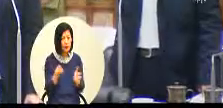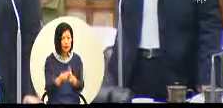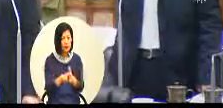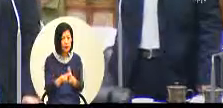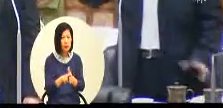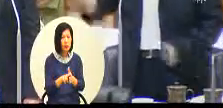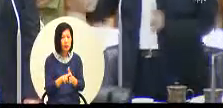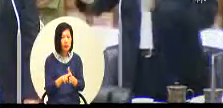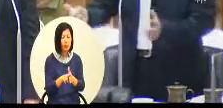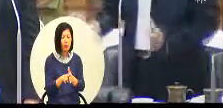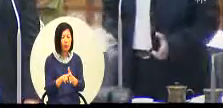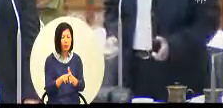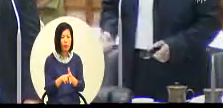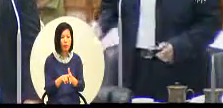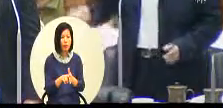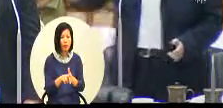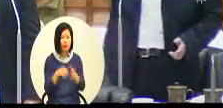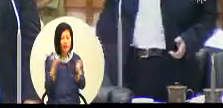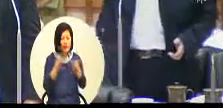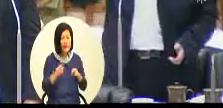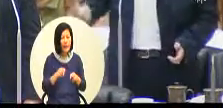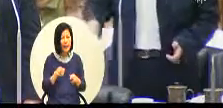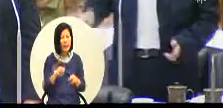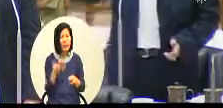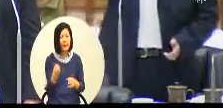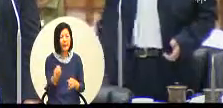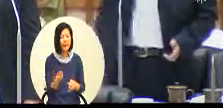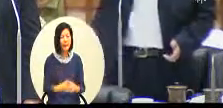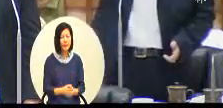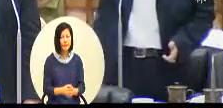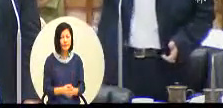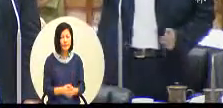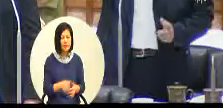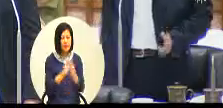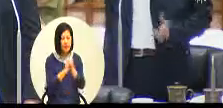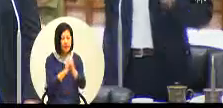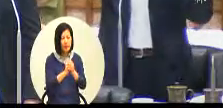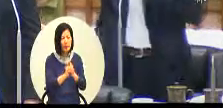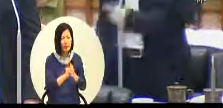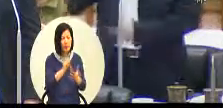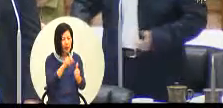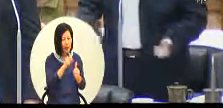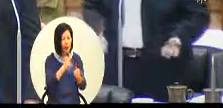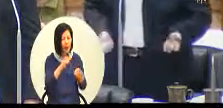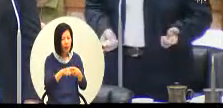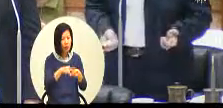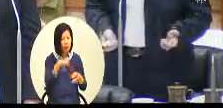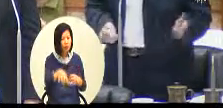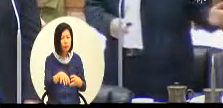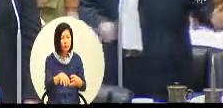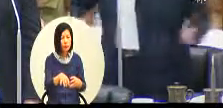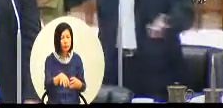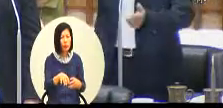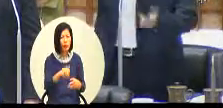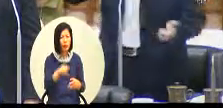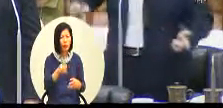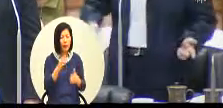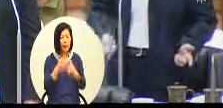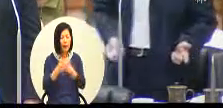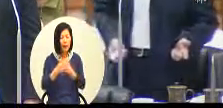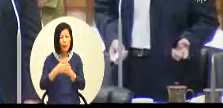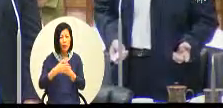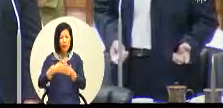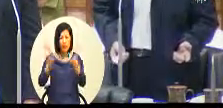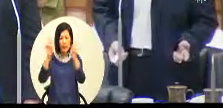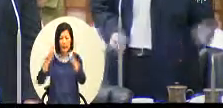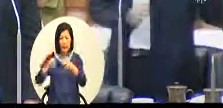还没有电啊，那个是拜托养工处，我们三个人协调，请养工处拜托我们养工处来帮我们把这个